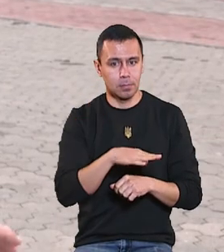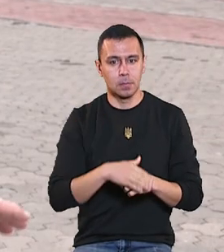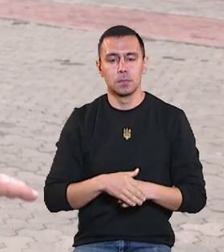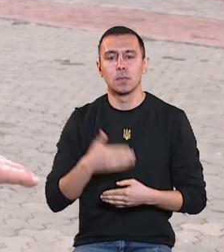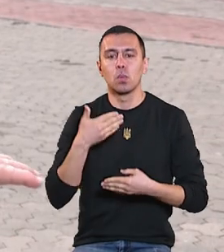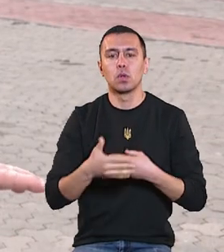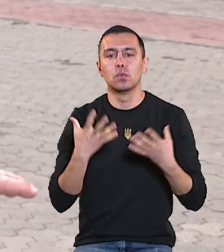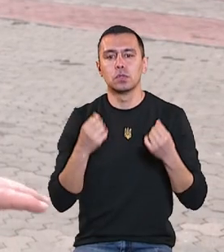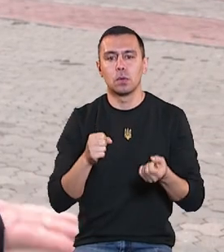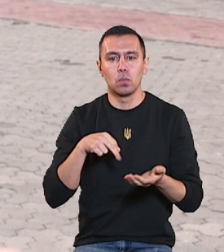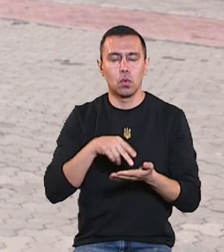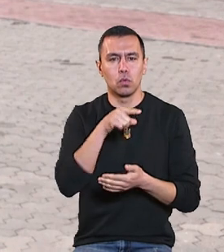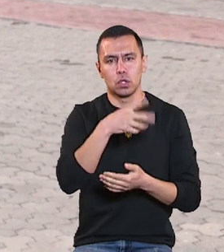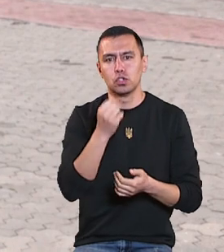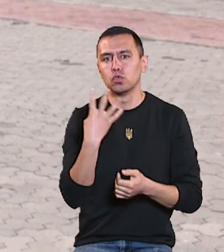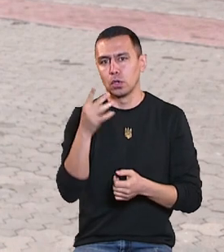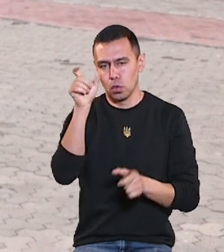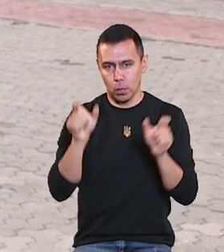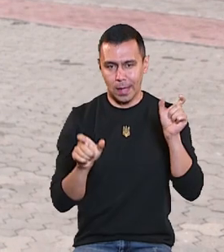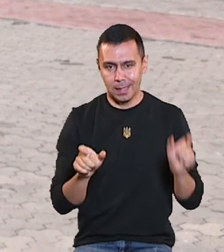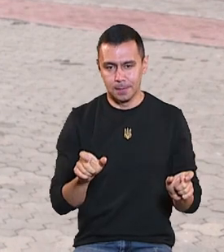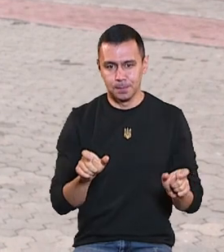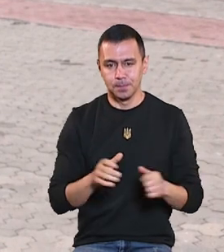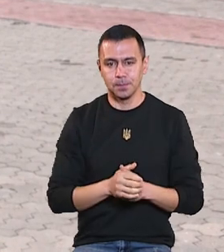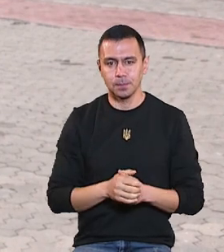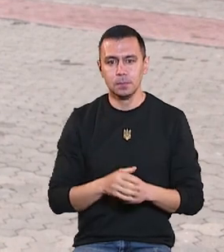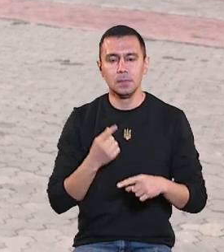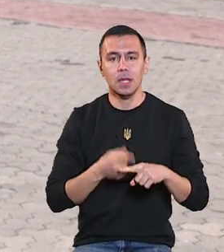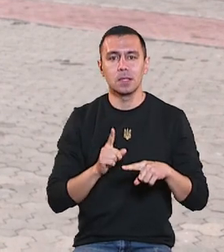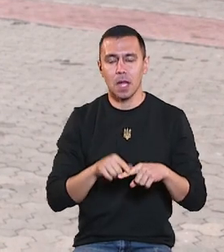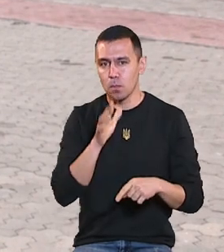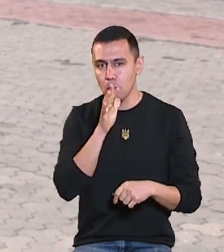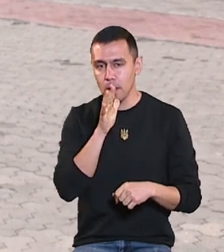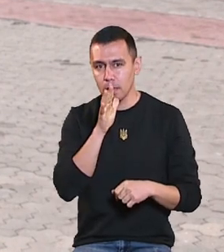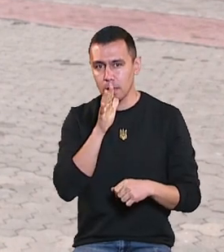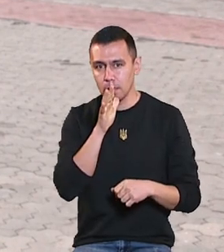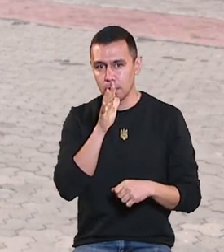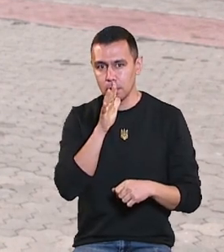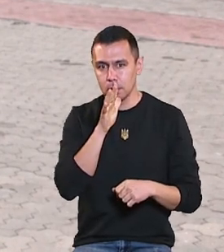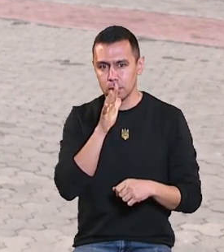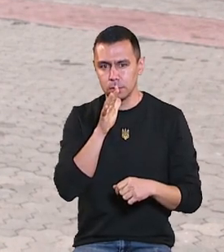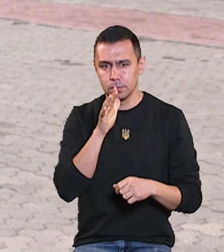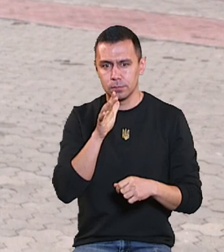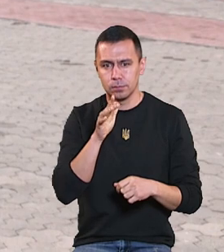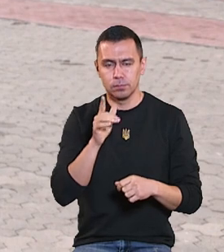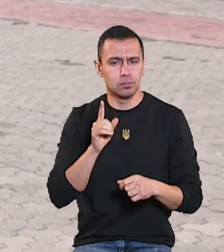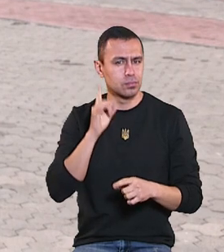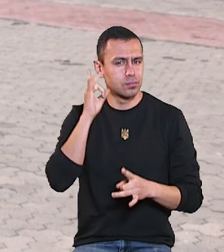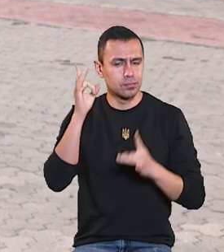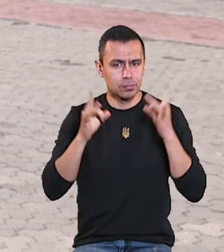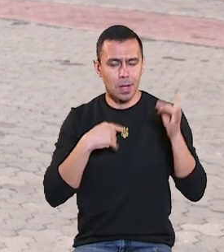ще пройшло тут за чоловік 4, і в цей момент іскрит. А я так